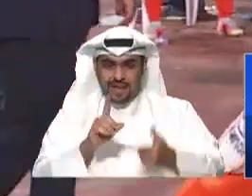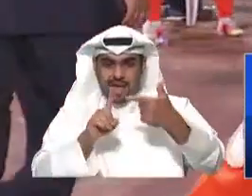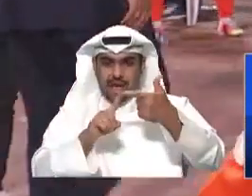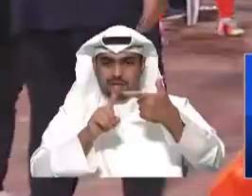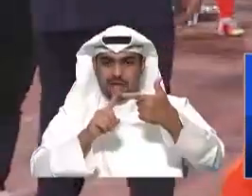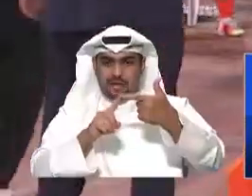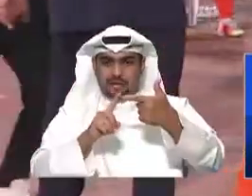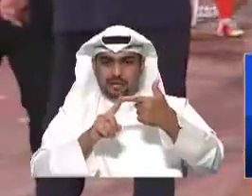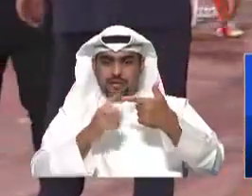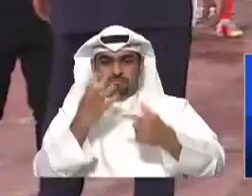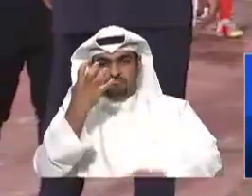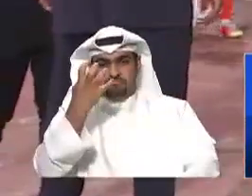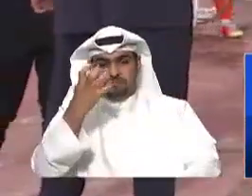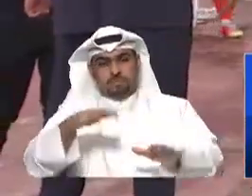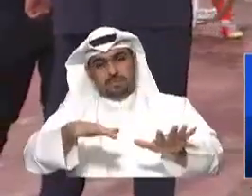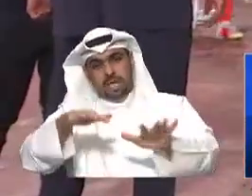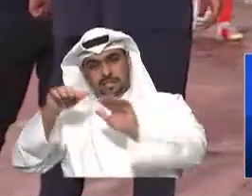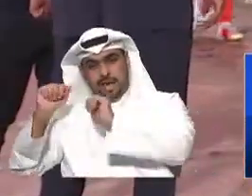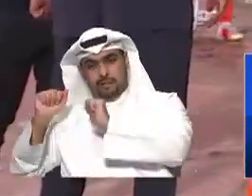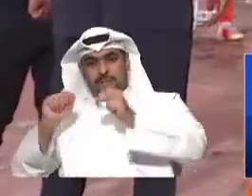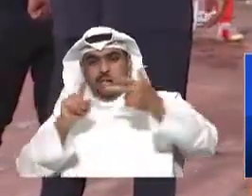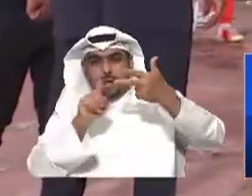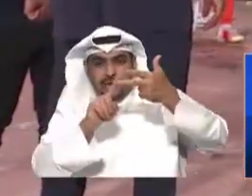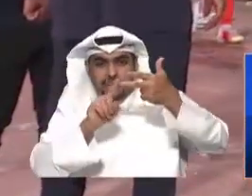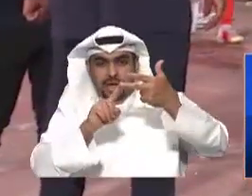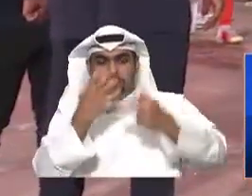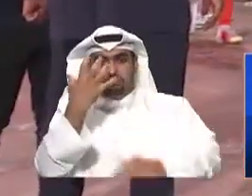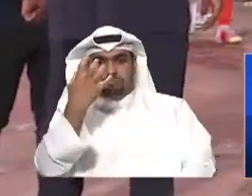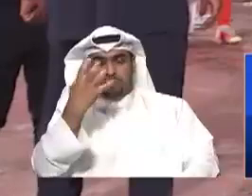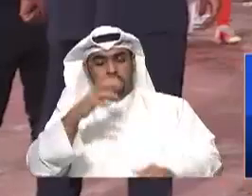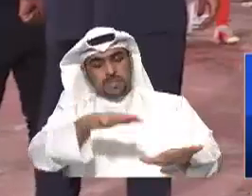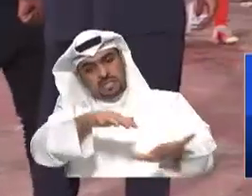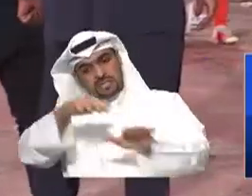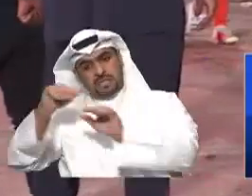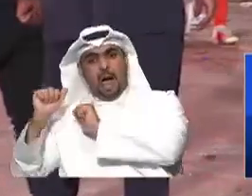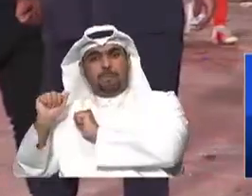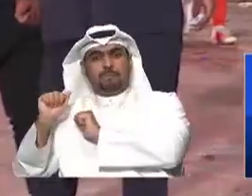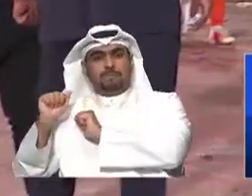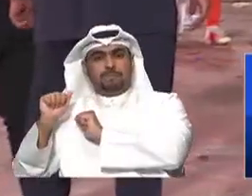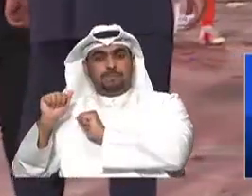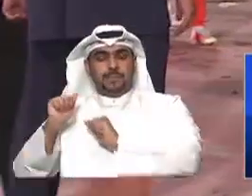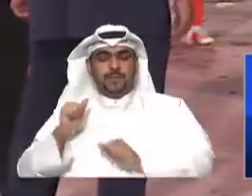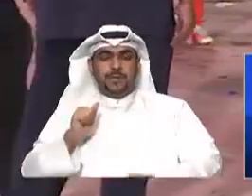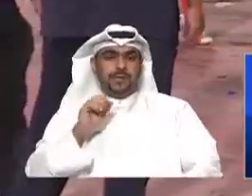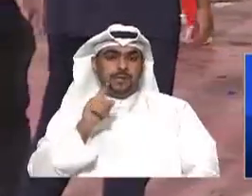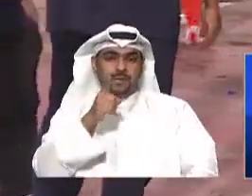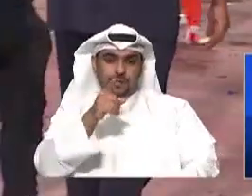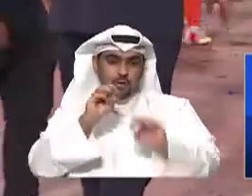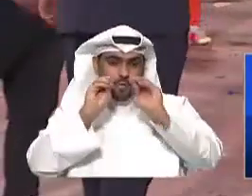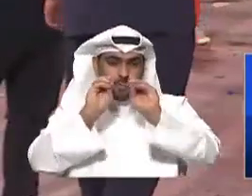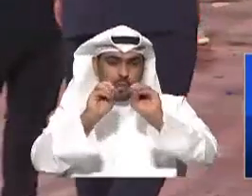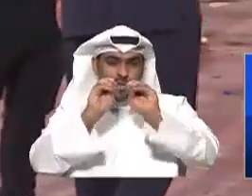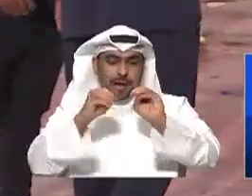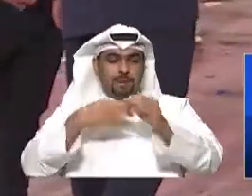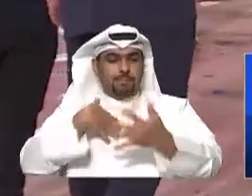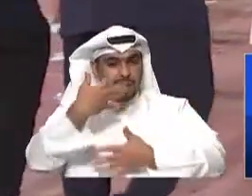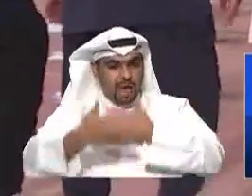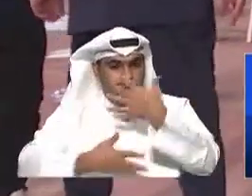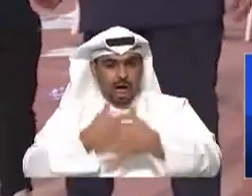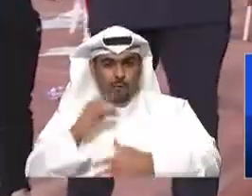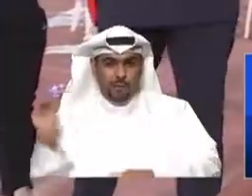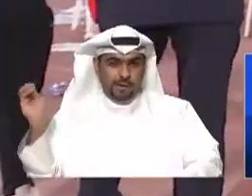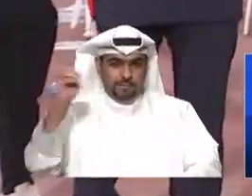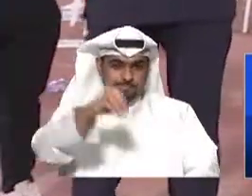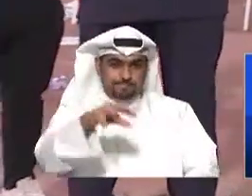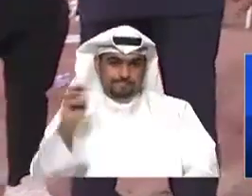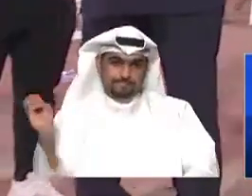طلال عجمي أثرت علينا، يمكن ما عندنا حلول هجومية، المدرب حاول كثر ما يقدر يسكر الأماكن في النكس. اليوم لعبنا